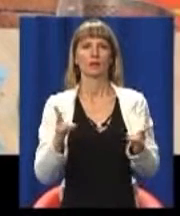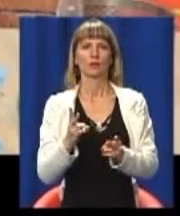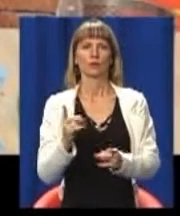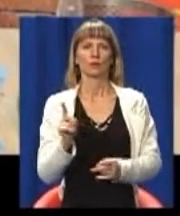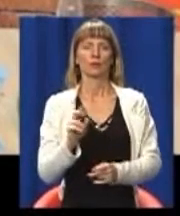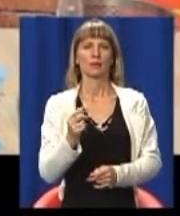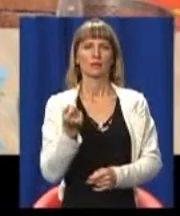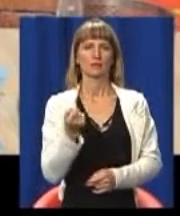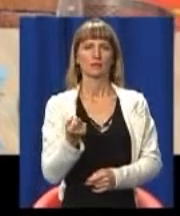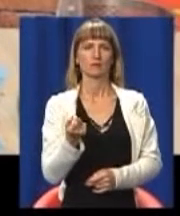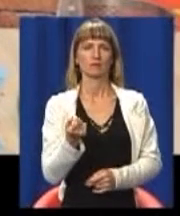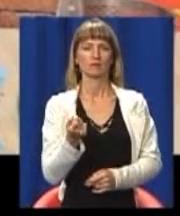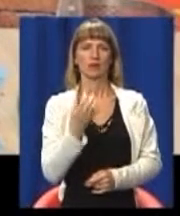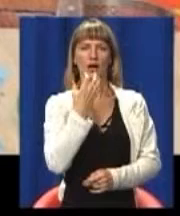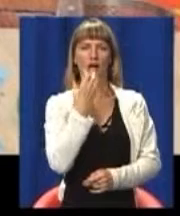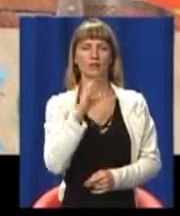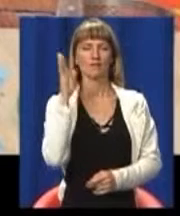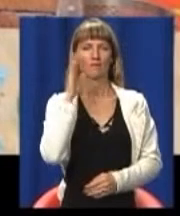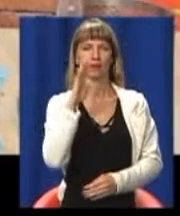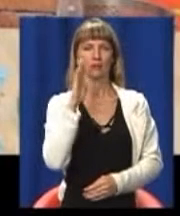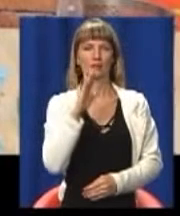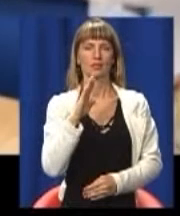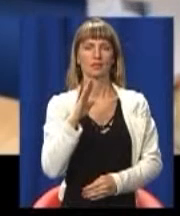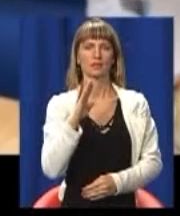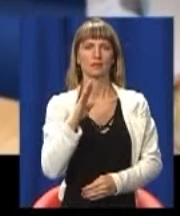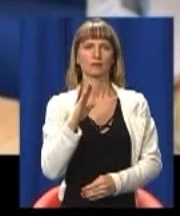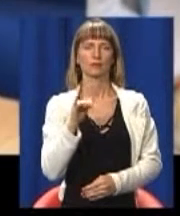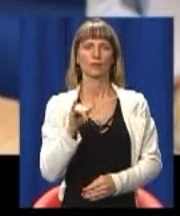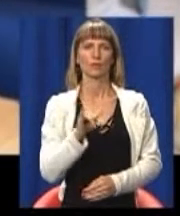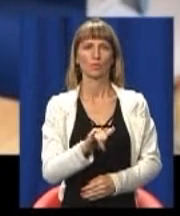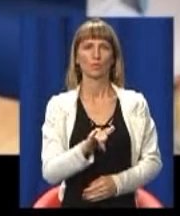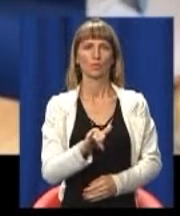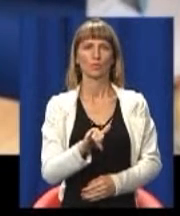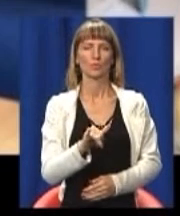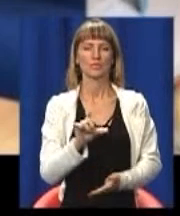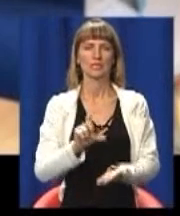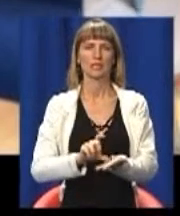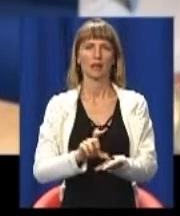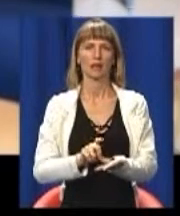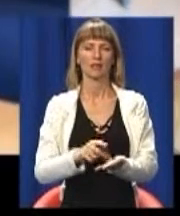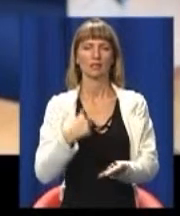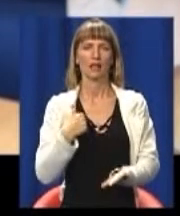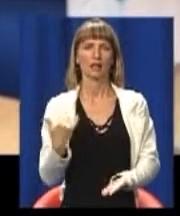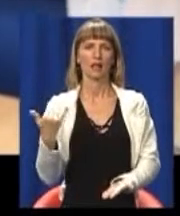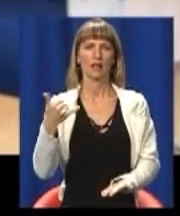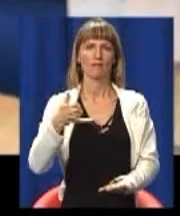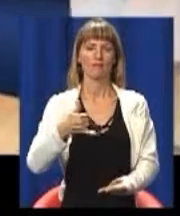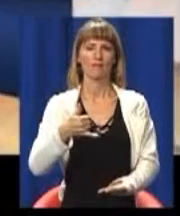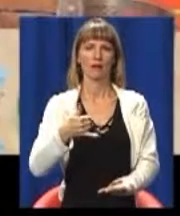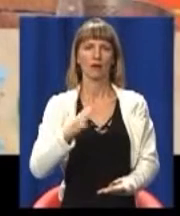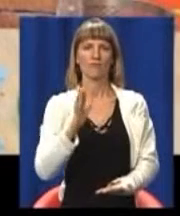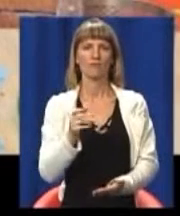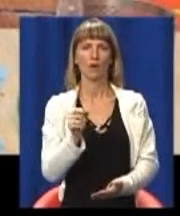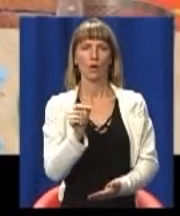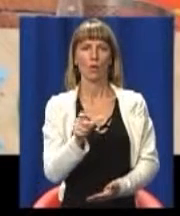трошки окропу. Він у мене тут заготований у цьому стаканчику. Я наливаю його в